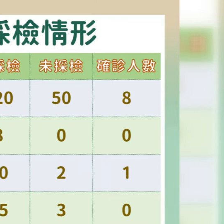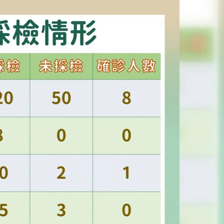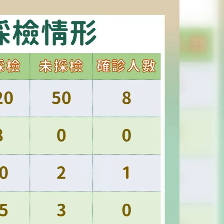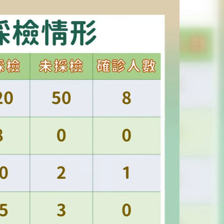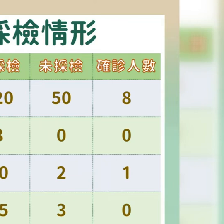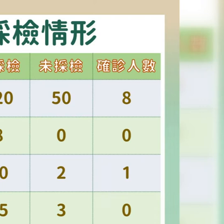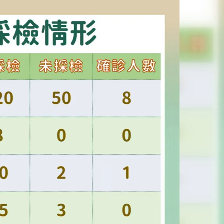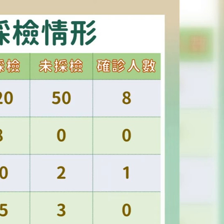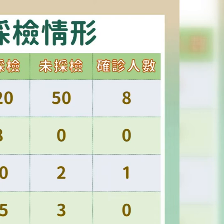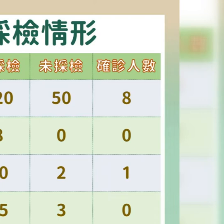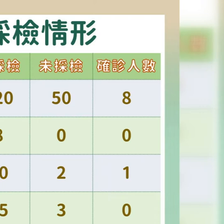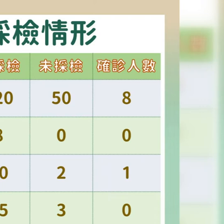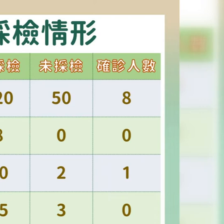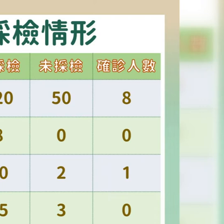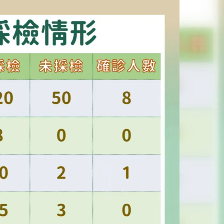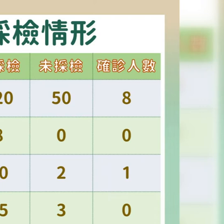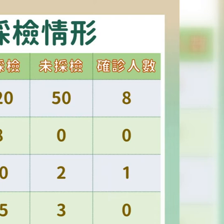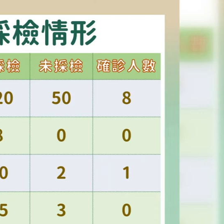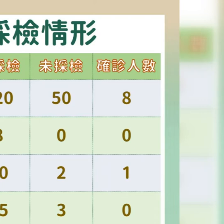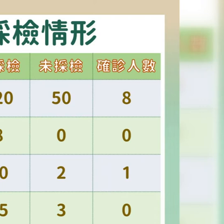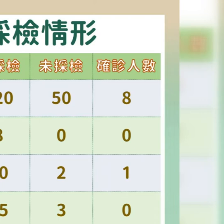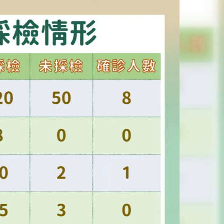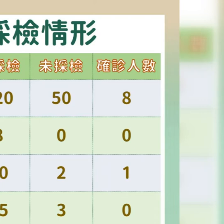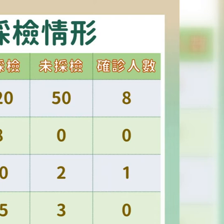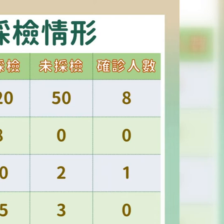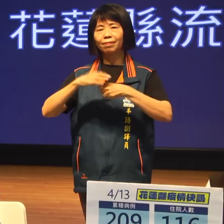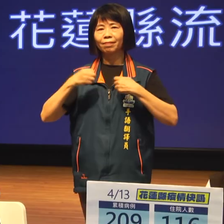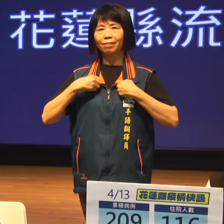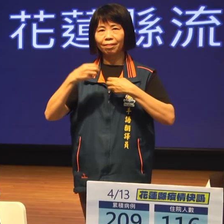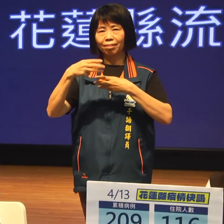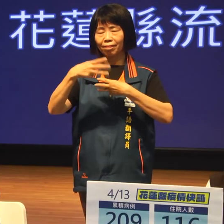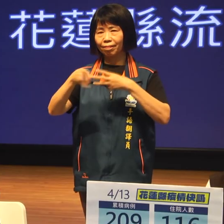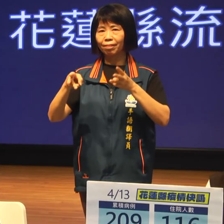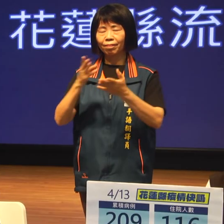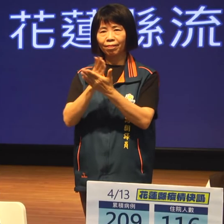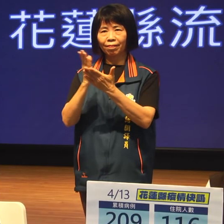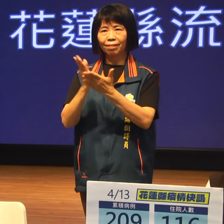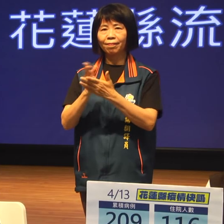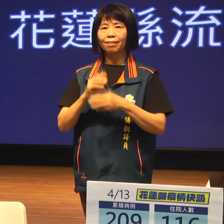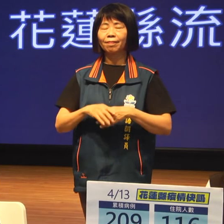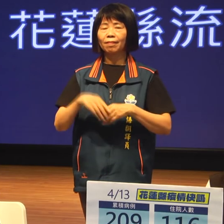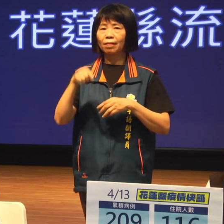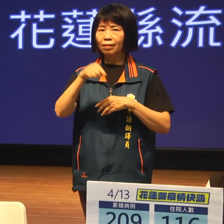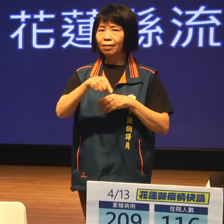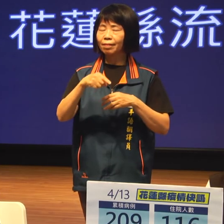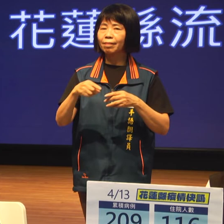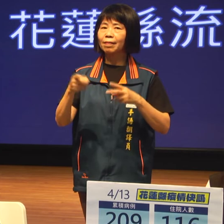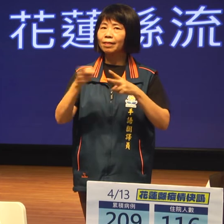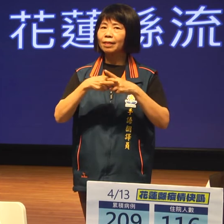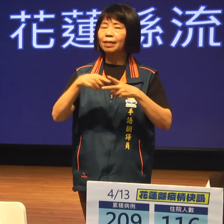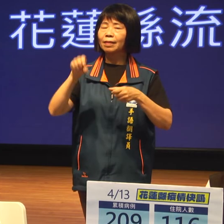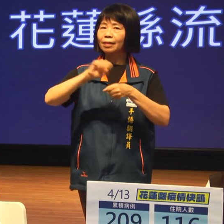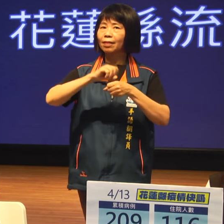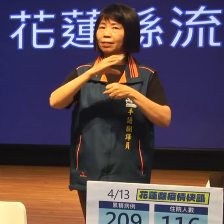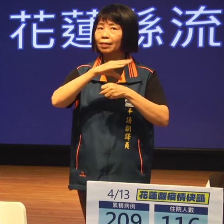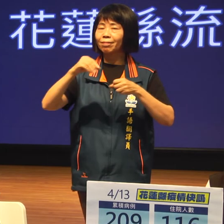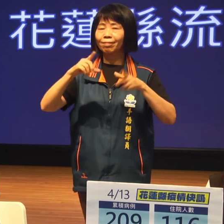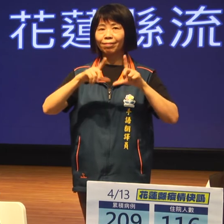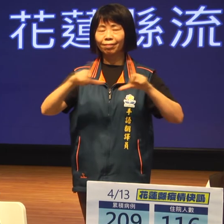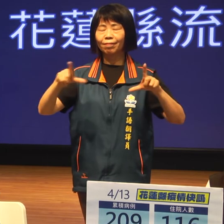和家人补习班跟雅典补习班。那目前呢，各个补习班在小加拿大补习班部分还有